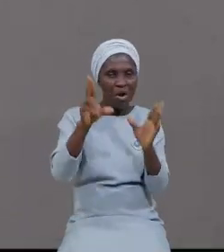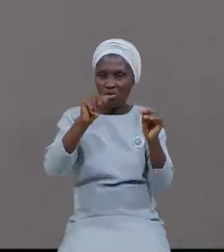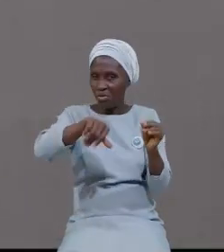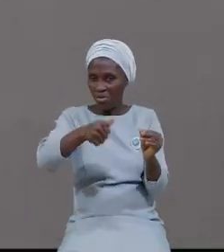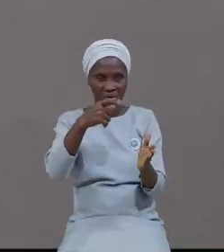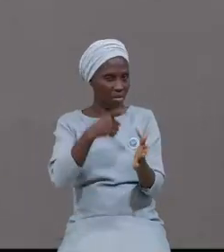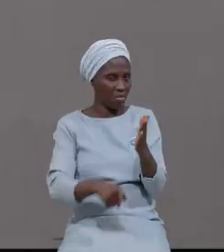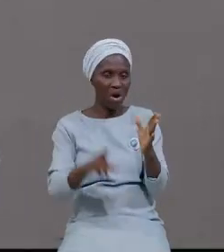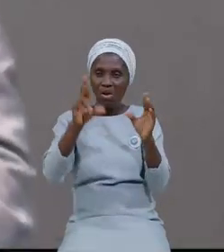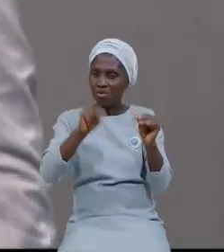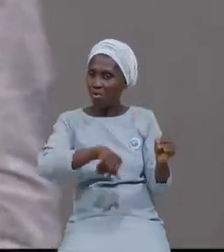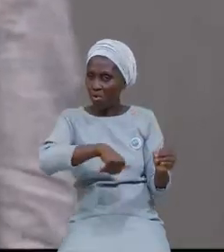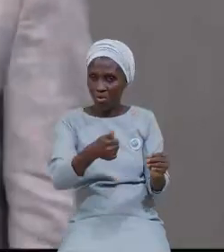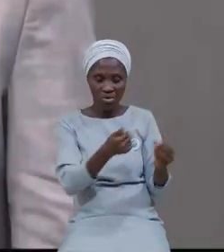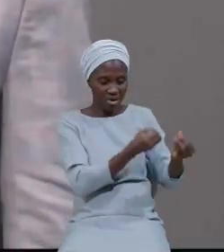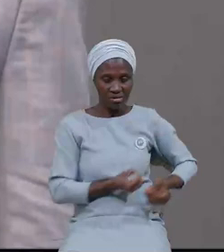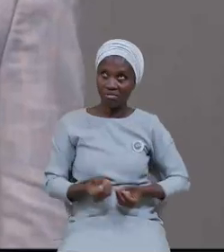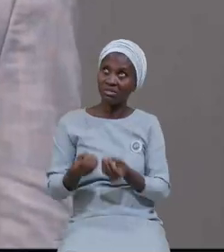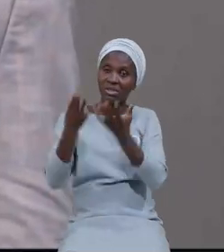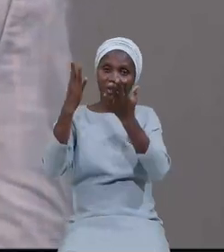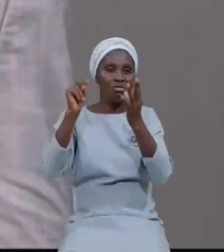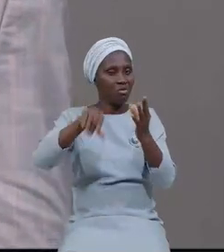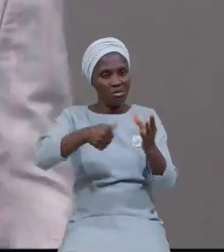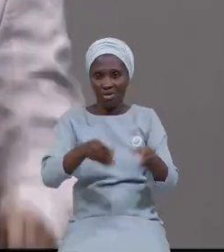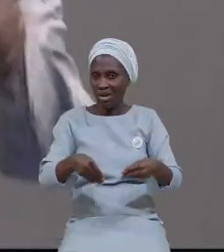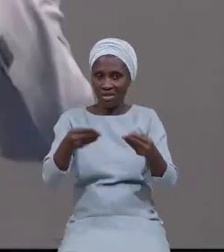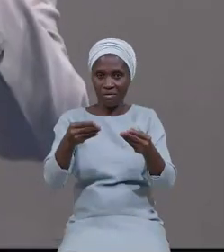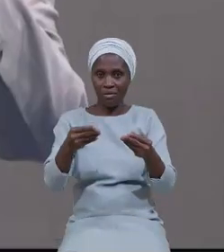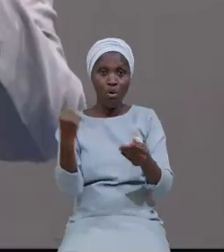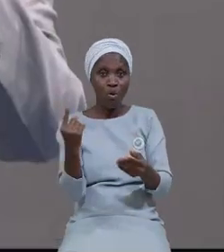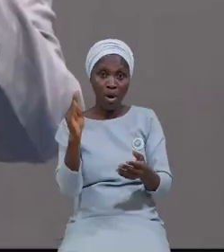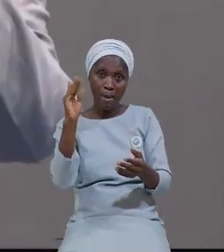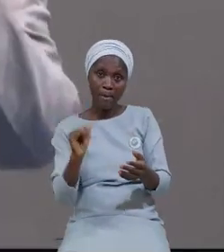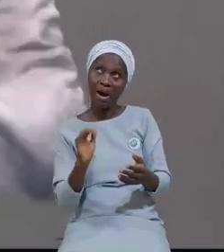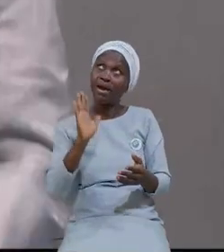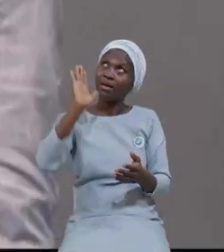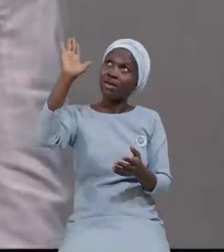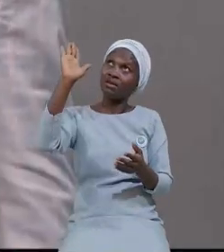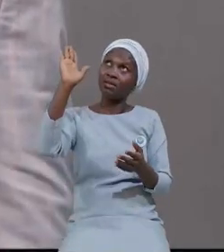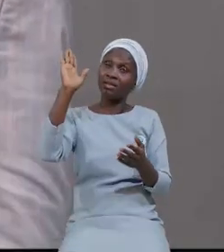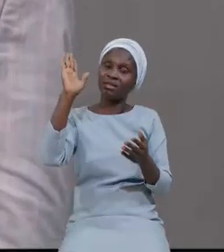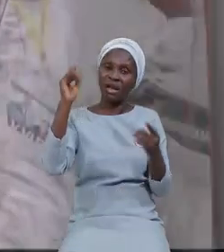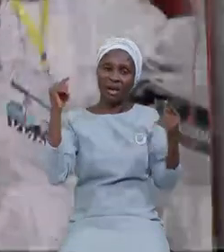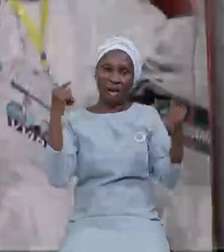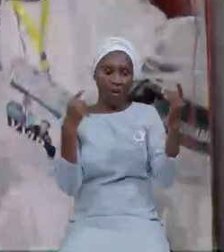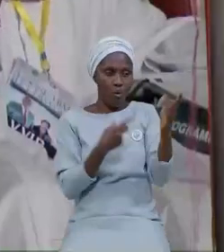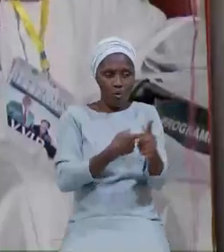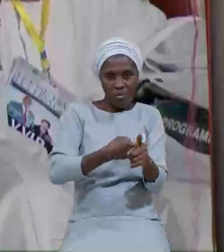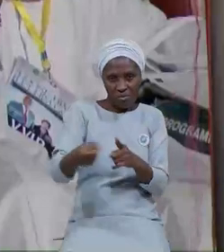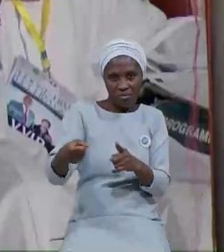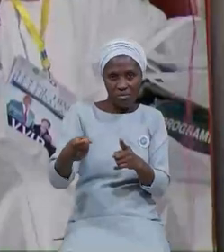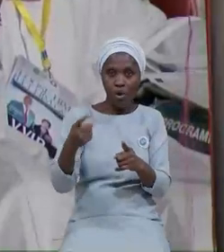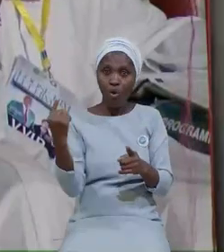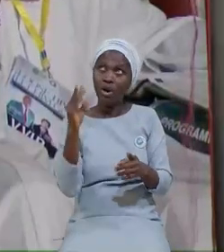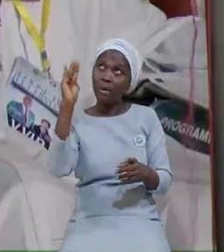pas d'autres sacrifices il y a pas d'autres dons pas ces maîissur pas ton argent pas ces